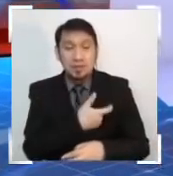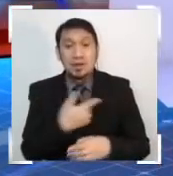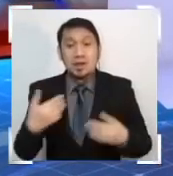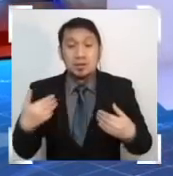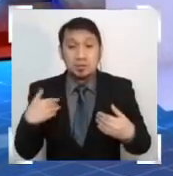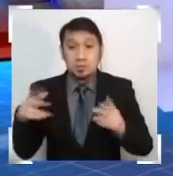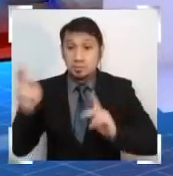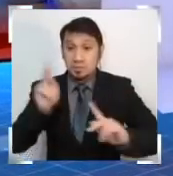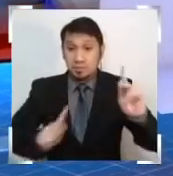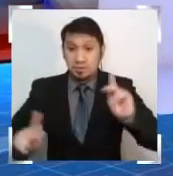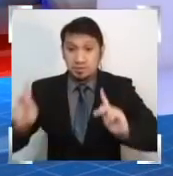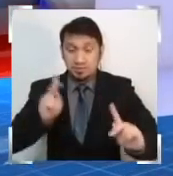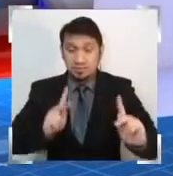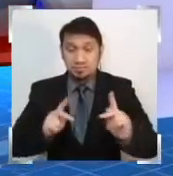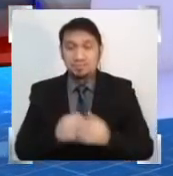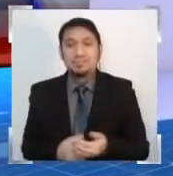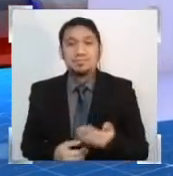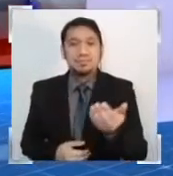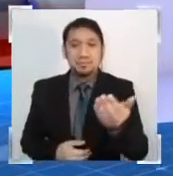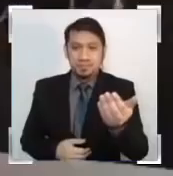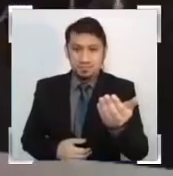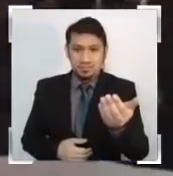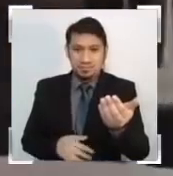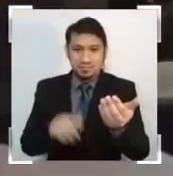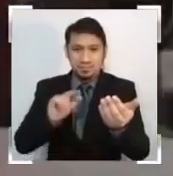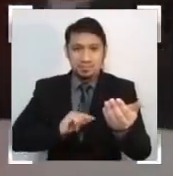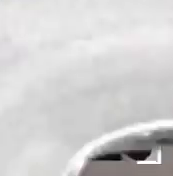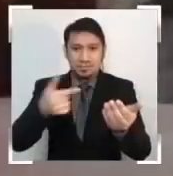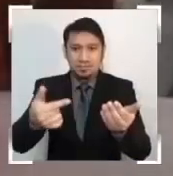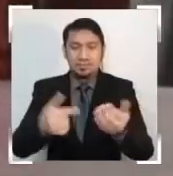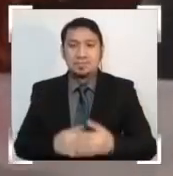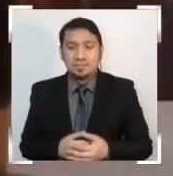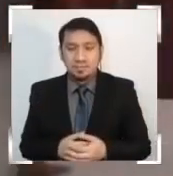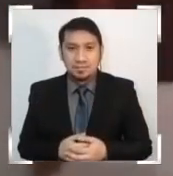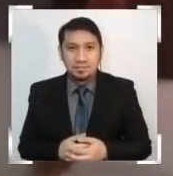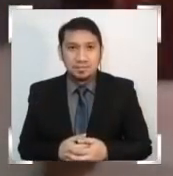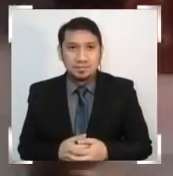populasyon. Saksi, si Ivan Mayrina.